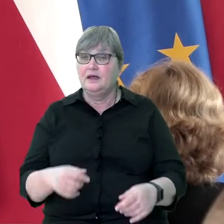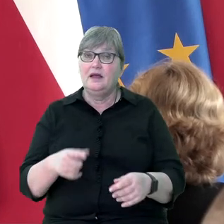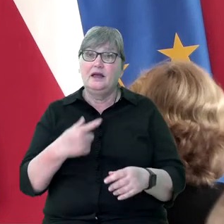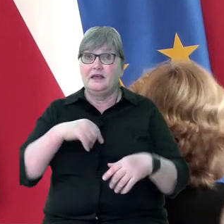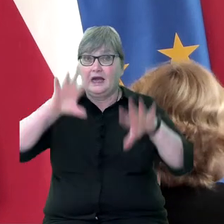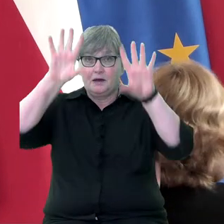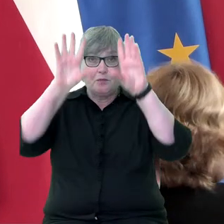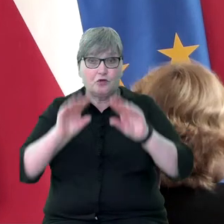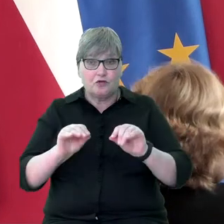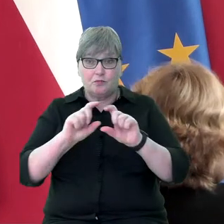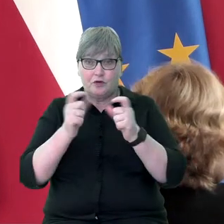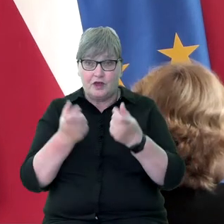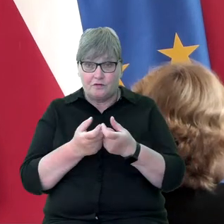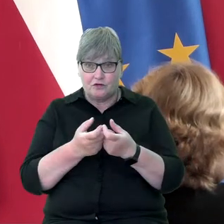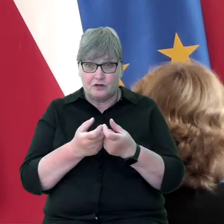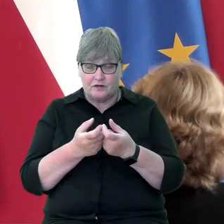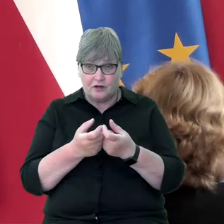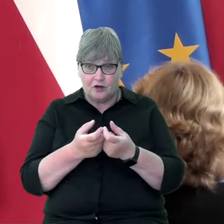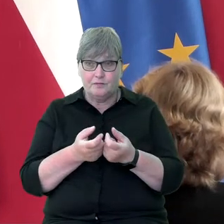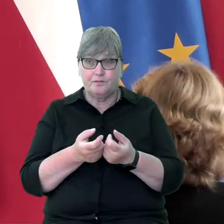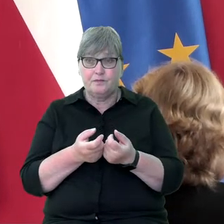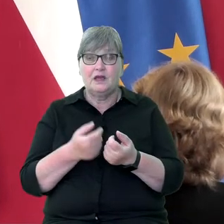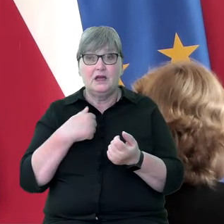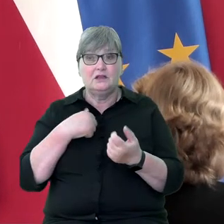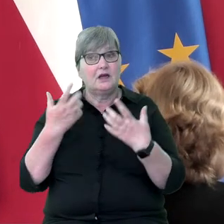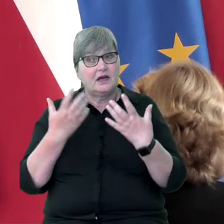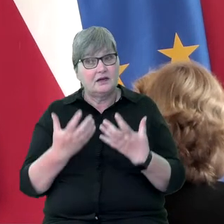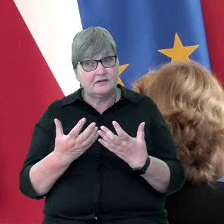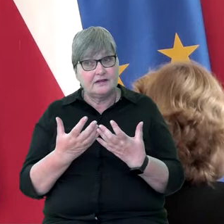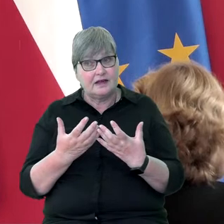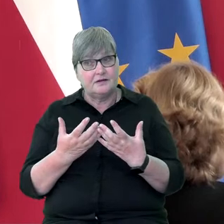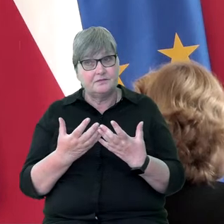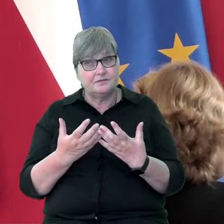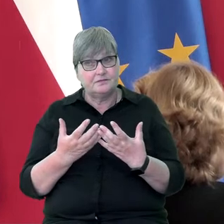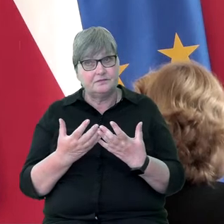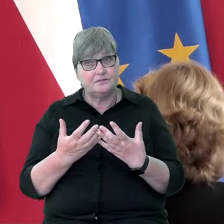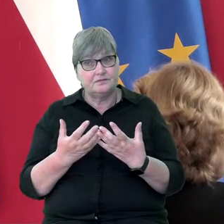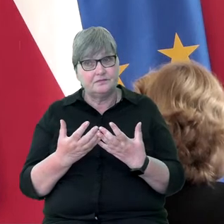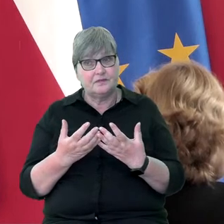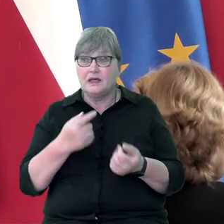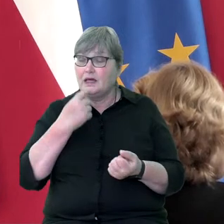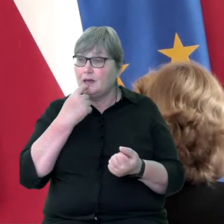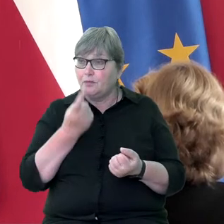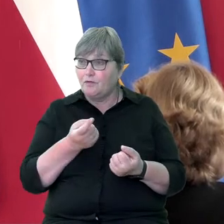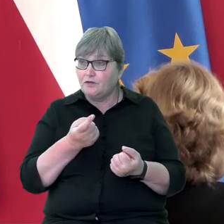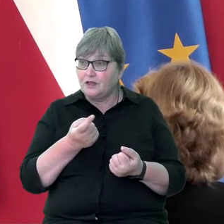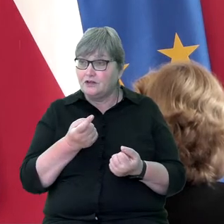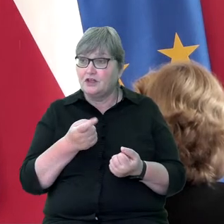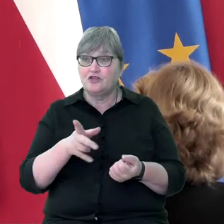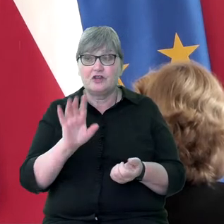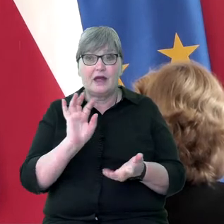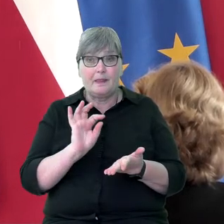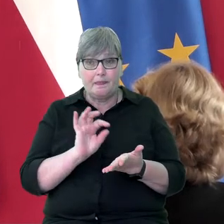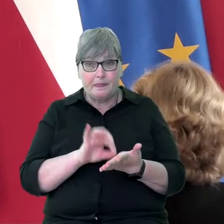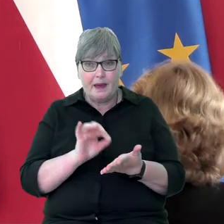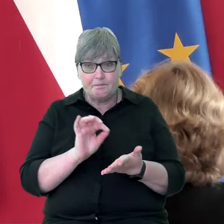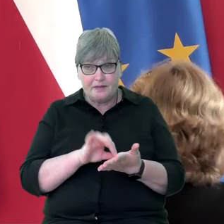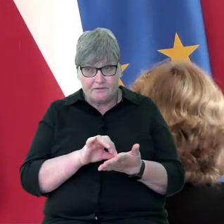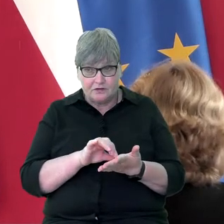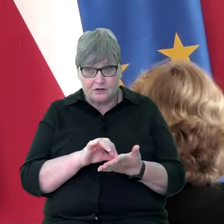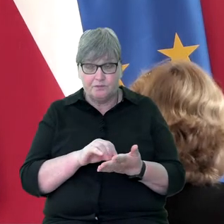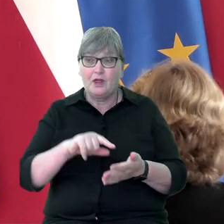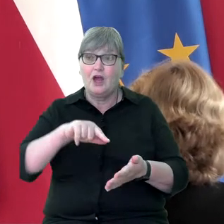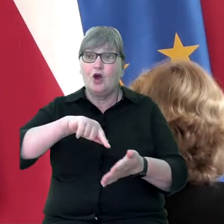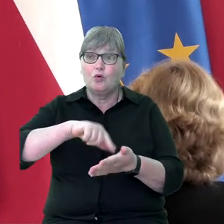proszę Państwa, to moje wystąpienie, chciałbym, tak jak przedmówcy, podkreślić, że niewątpliwie ustawa o Państwowej